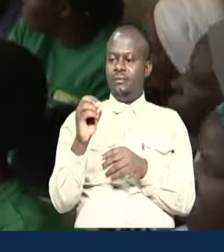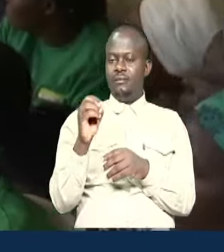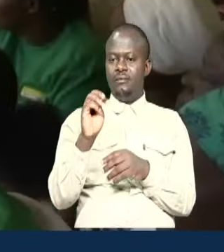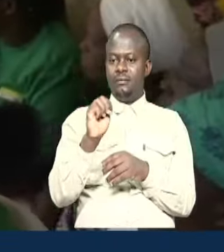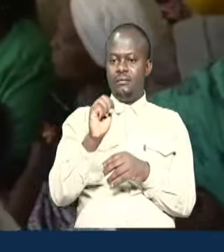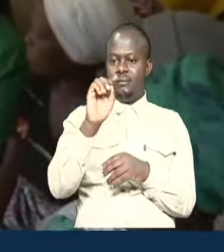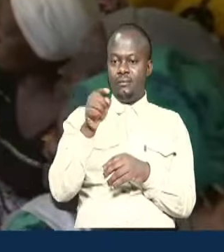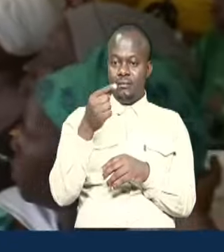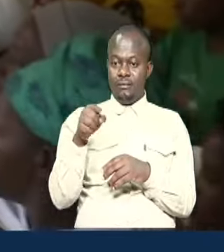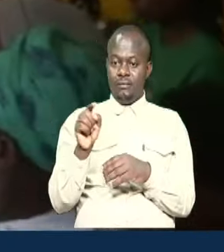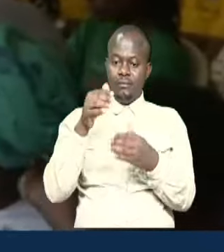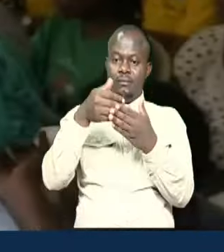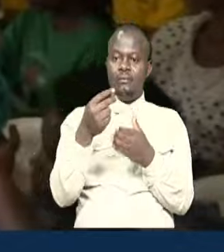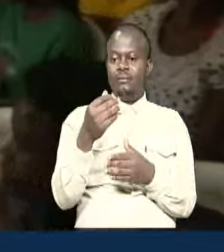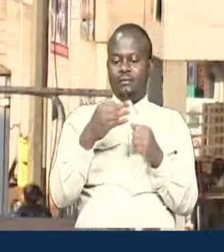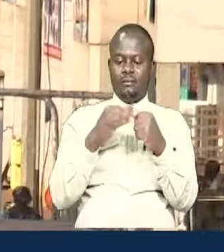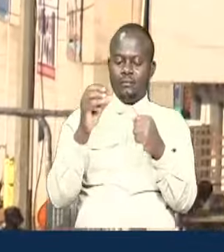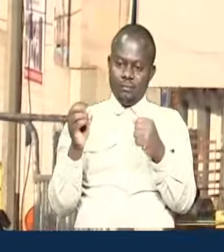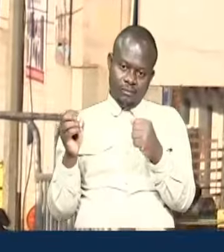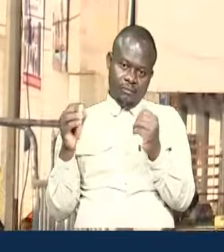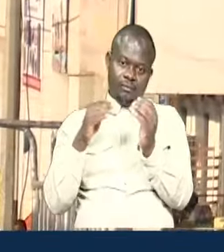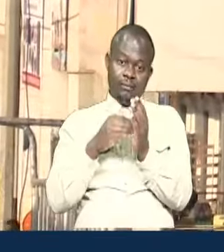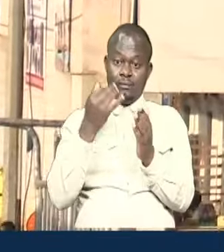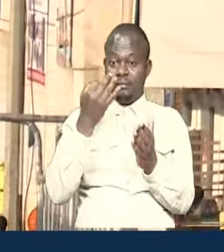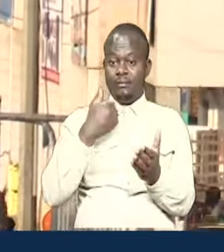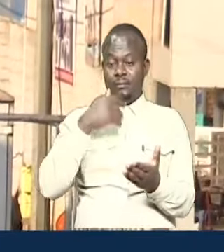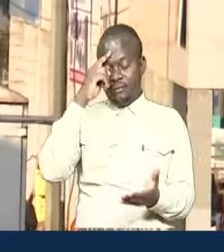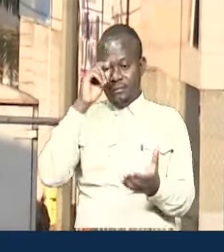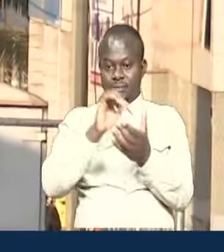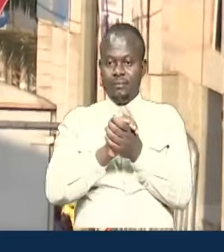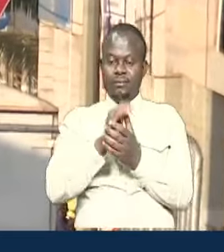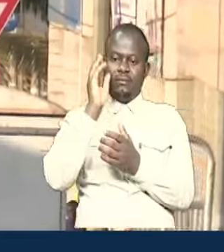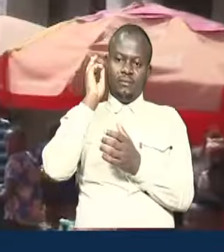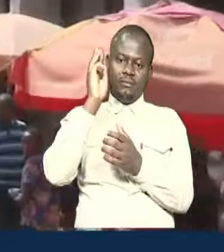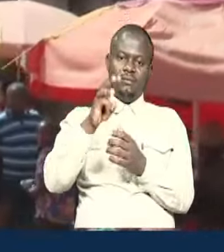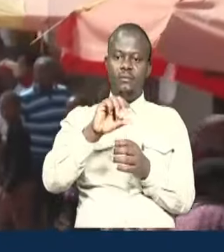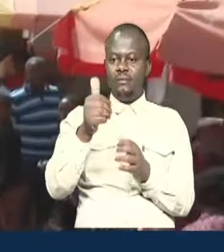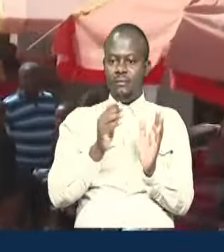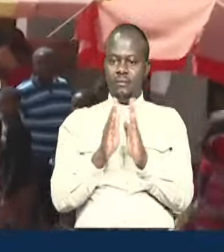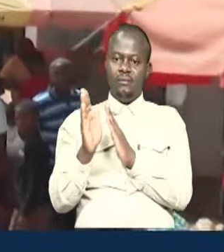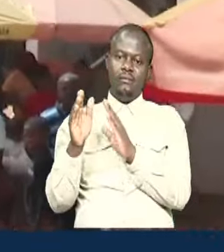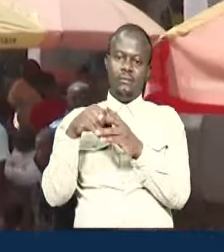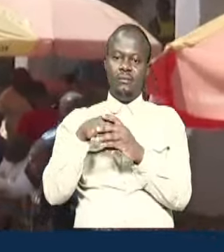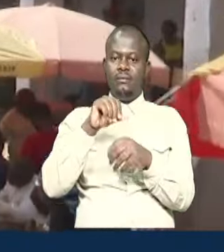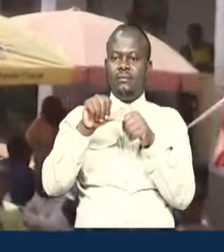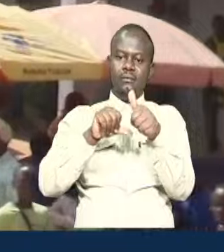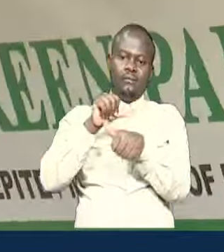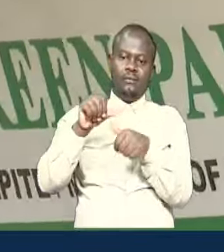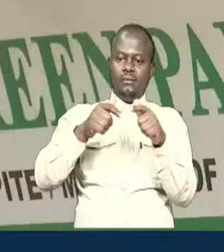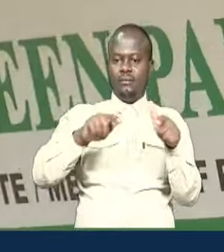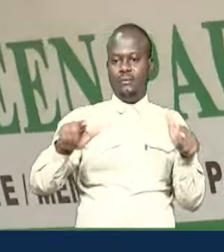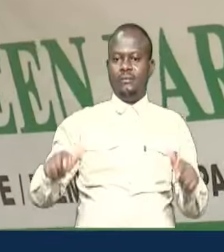kare ugera ku mafaranga 80 niba mugirira ikizere hari ibindi abateganyiriza mu bijyanye n'ubukode